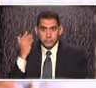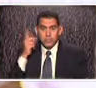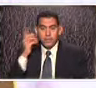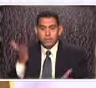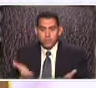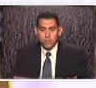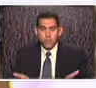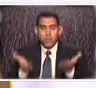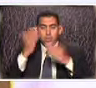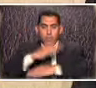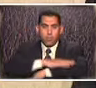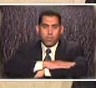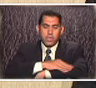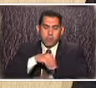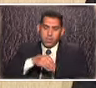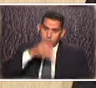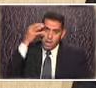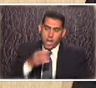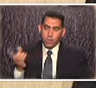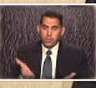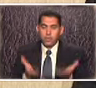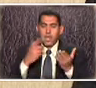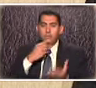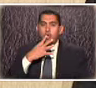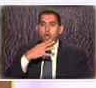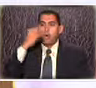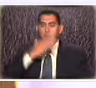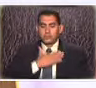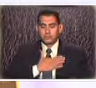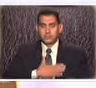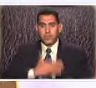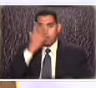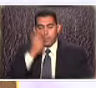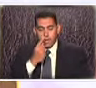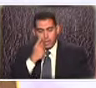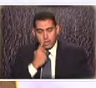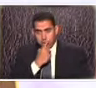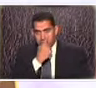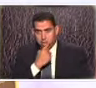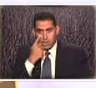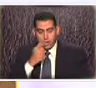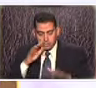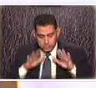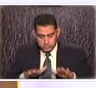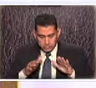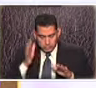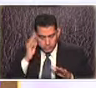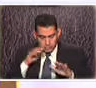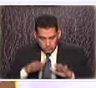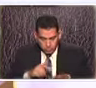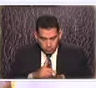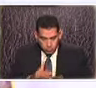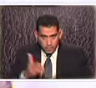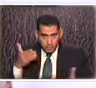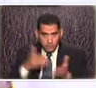جابي ارقى مراتب الاخلاق ارقى الاحوال الروحانيه يبيت طول الليل يبكي ويتعبد ويسجد يطيل السجود